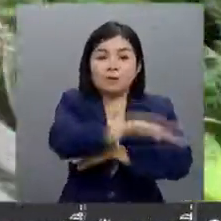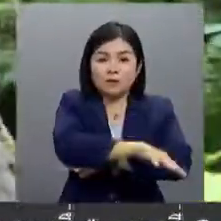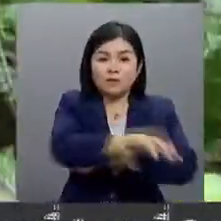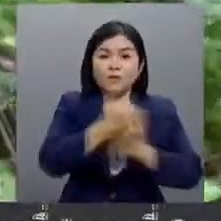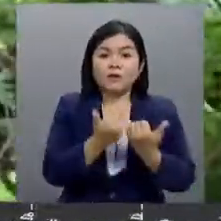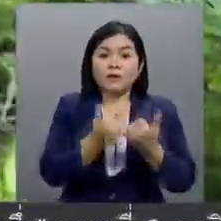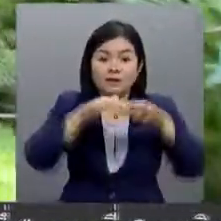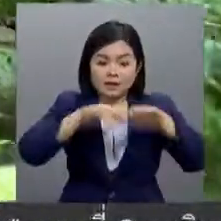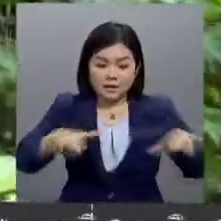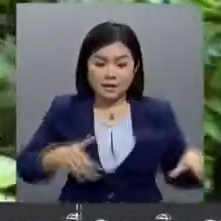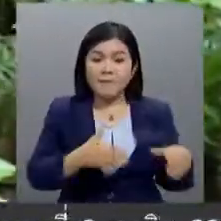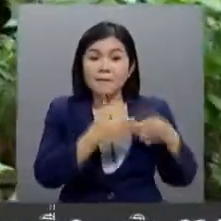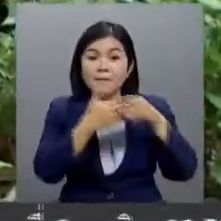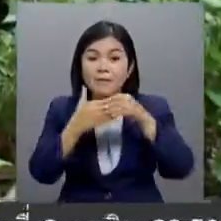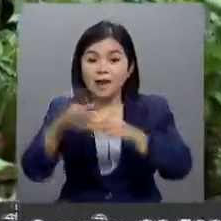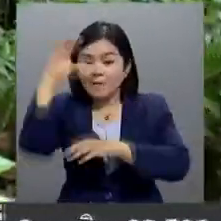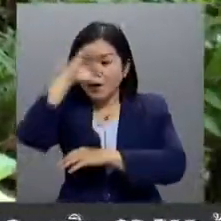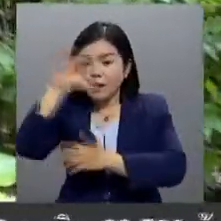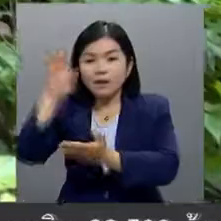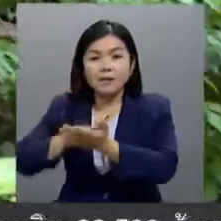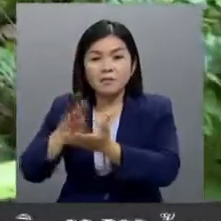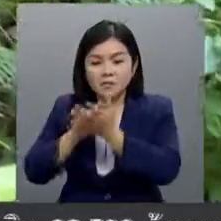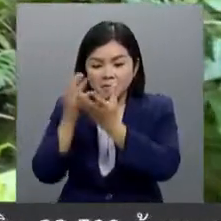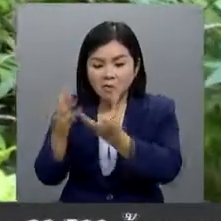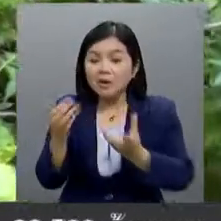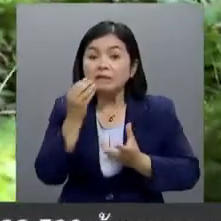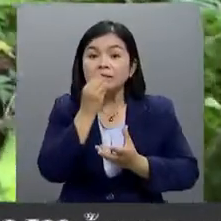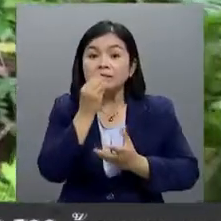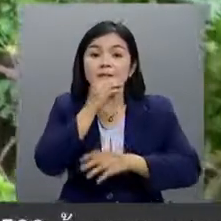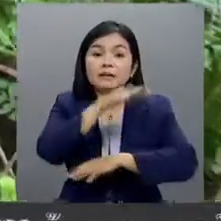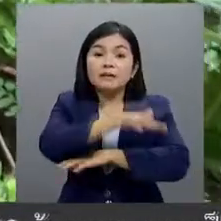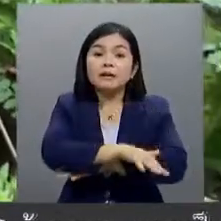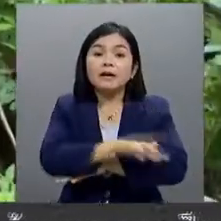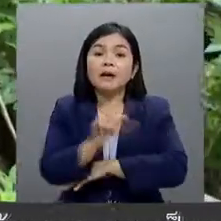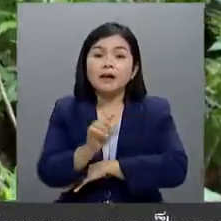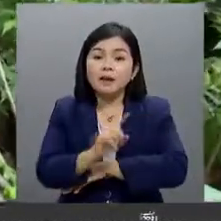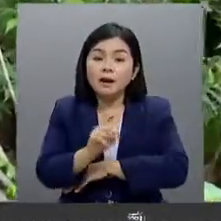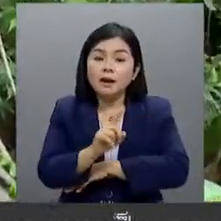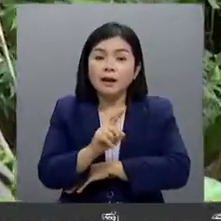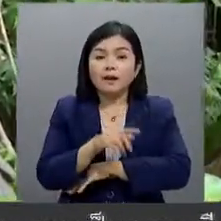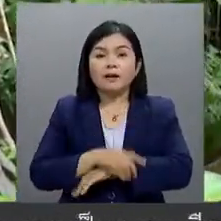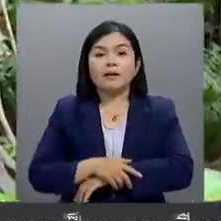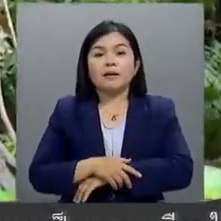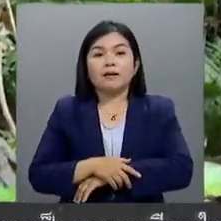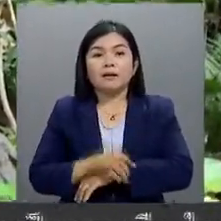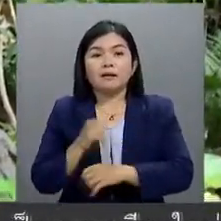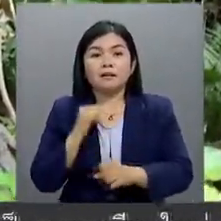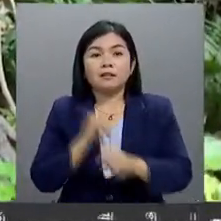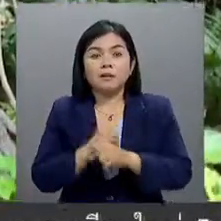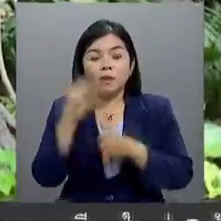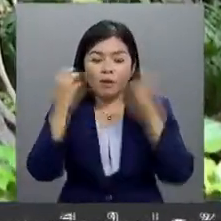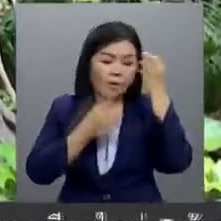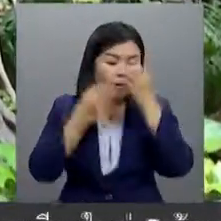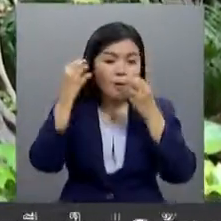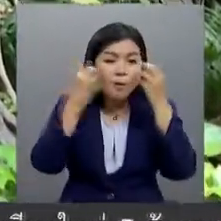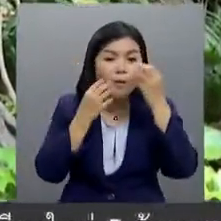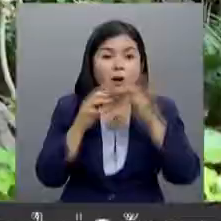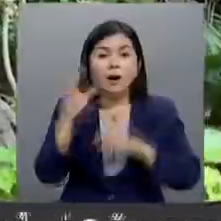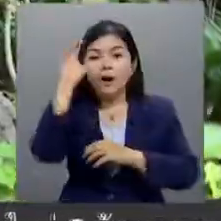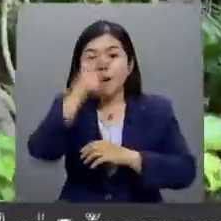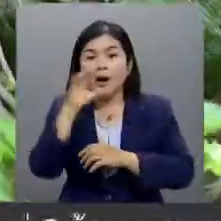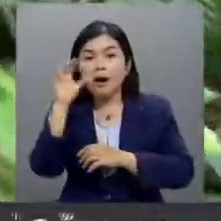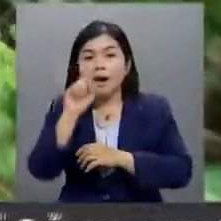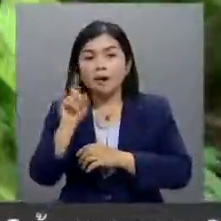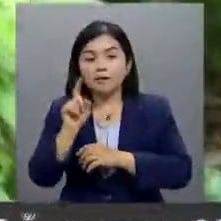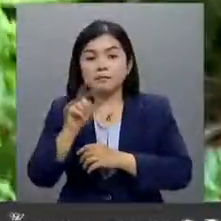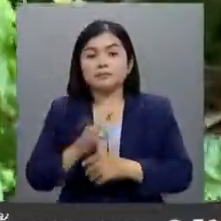สิ่งแรกที่ทำก็คือการหลงทางก่อนแล้วก็เด็กๆไปถามเส้นทางพ่อแม่อีกครั้งแล้วก็